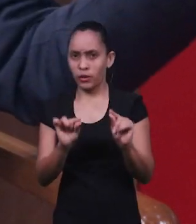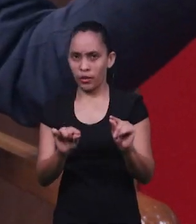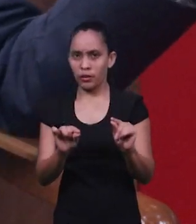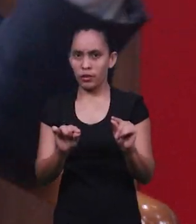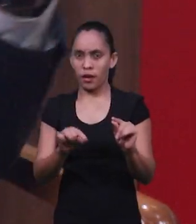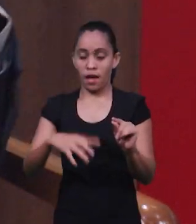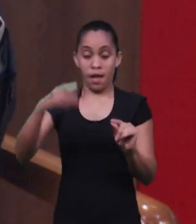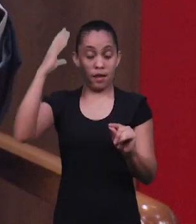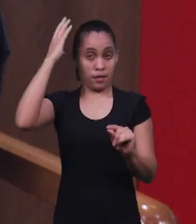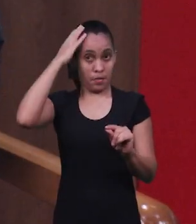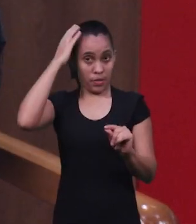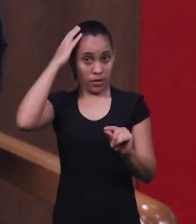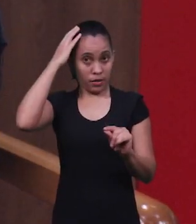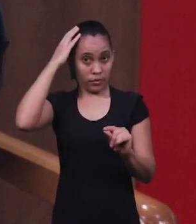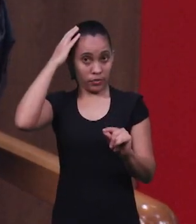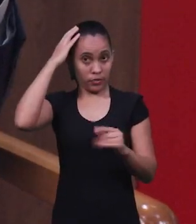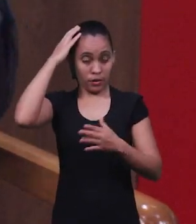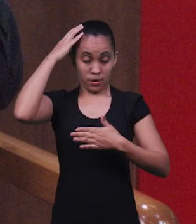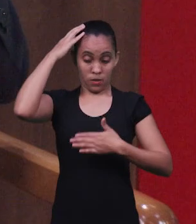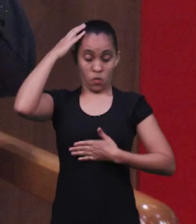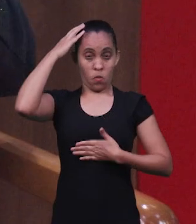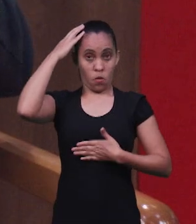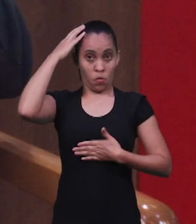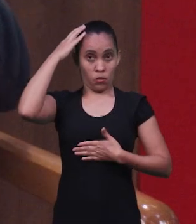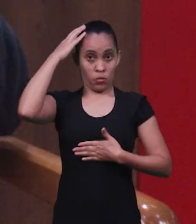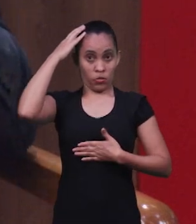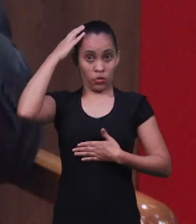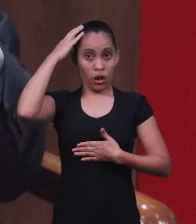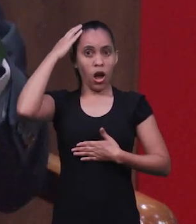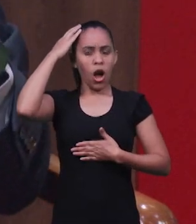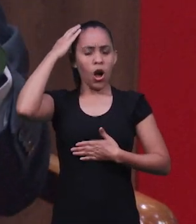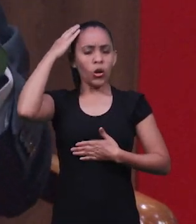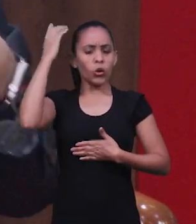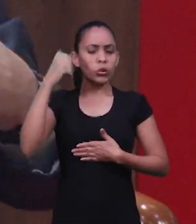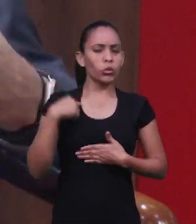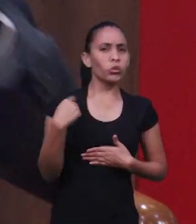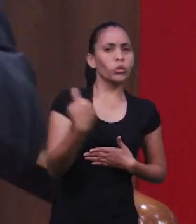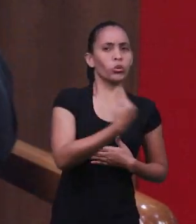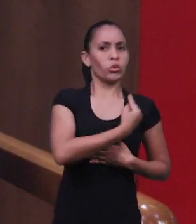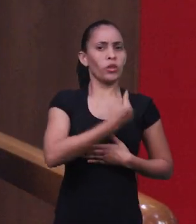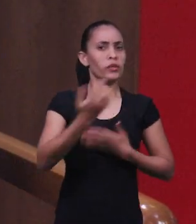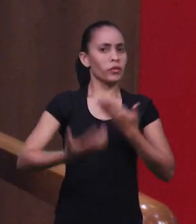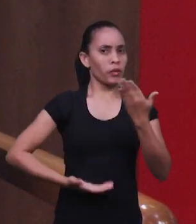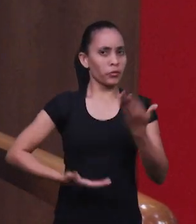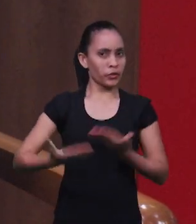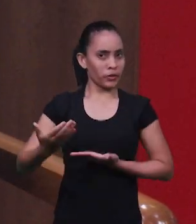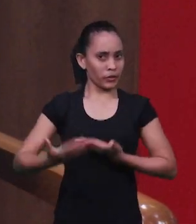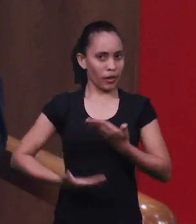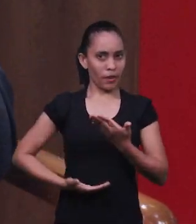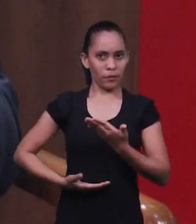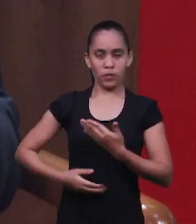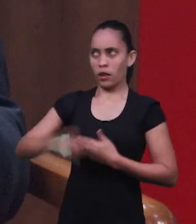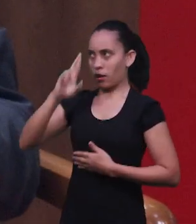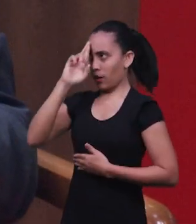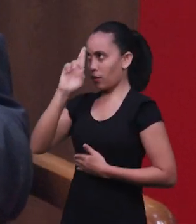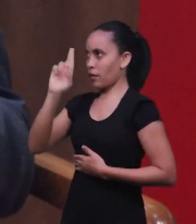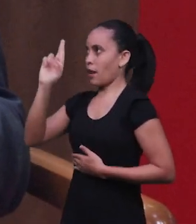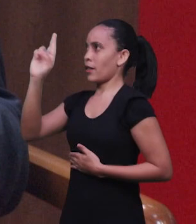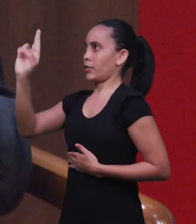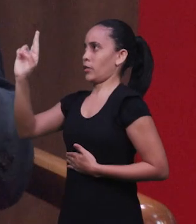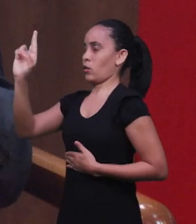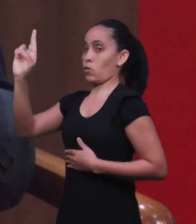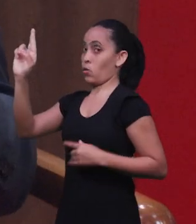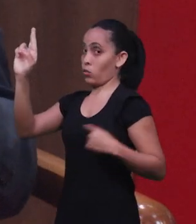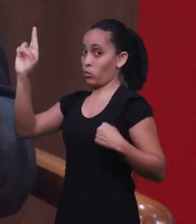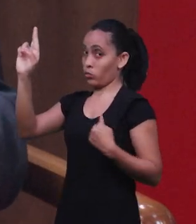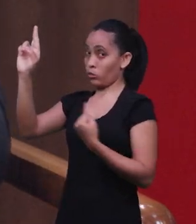colliers, donc il fait la distinction. D'un côté, c'est la tête, de l'autre côté, c'est le corps. C'est-à-dire, nous sommes des serviteurs,